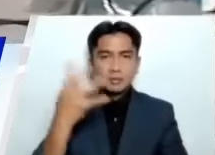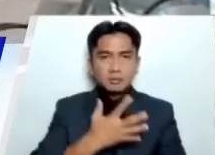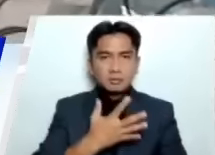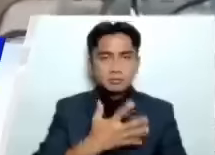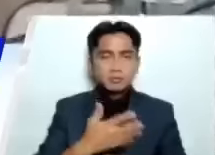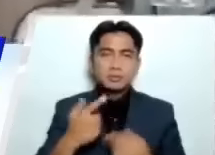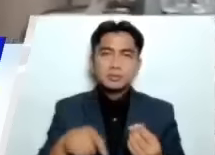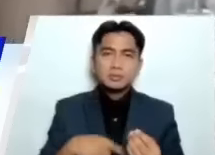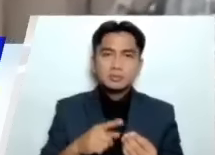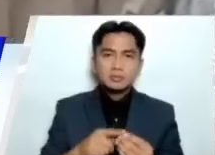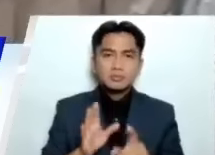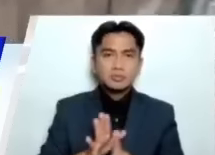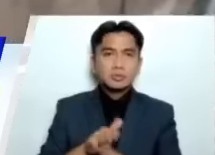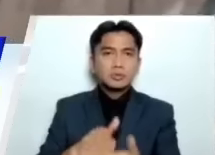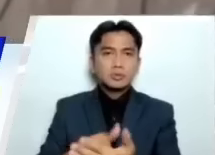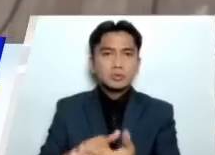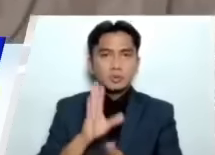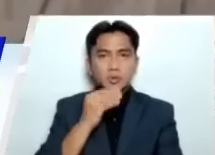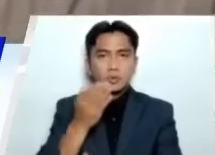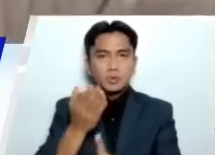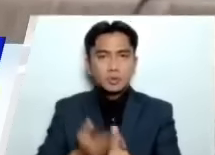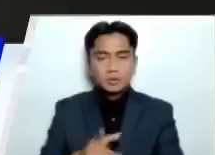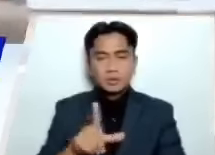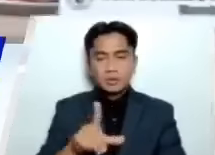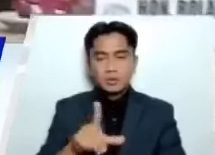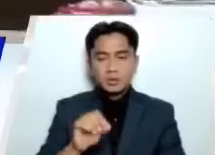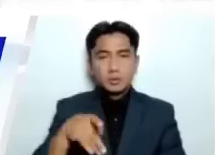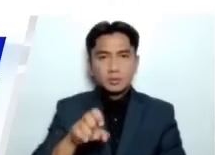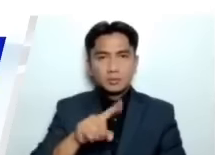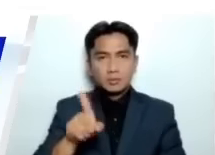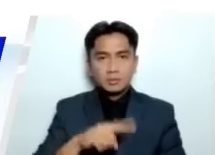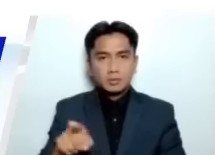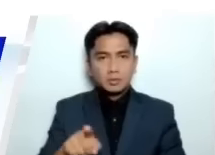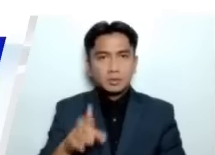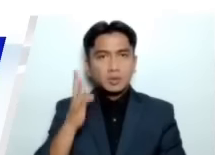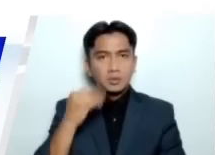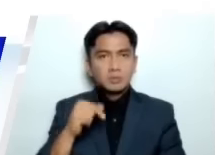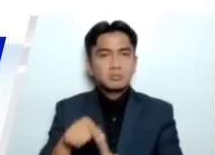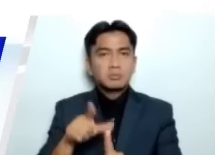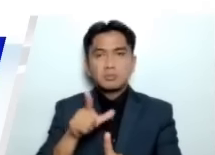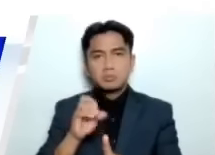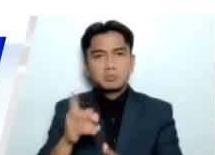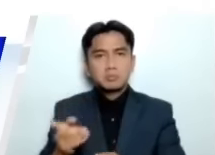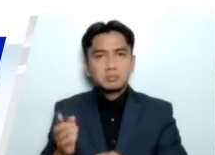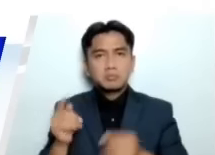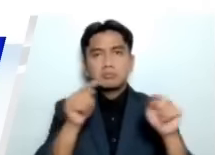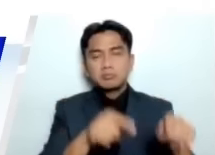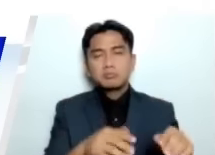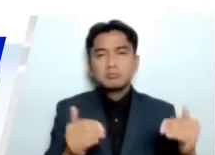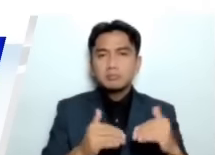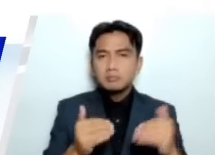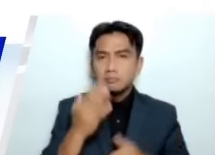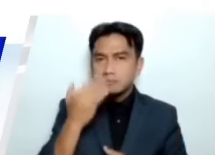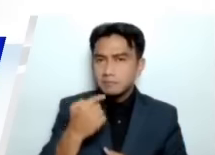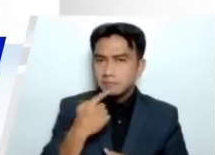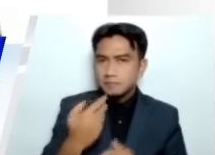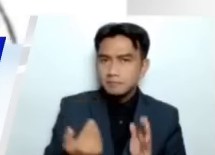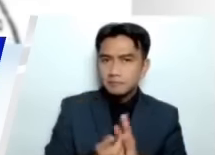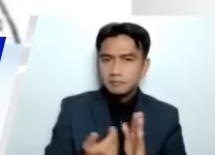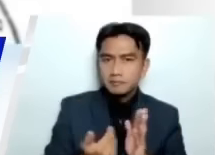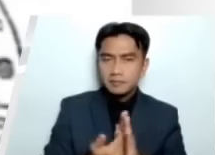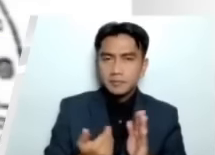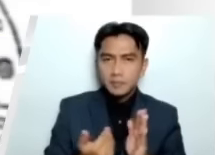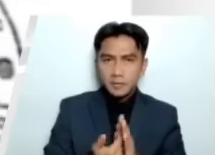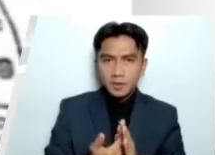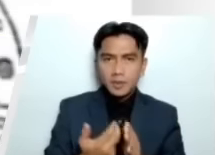of staff na si Attorney Zulayka Lopez. Hindi nakasipot sa pagdinig si Lopez dahil batay sa ibinigay niyang Certificate of Confinement at Excuse